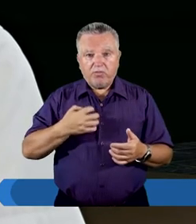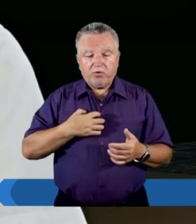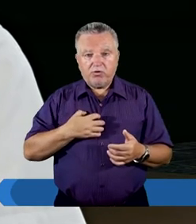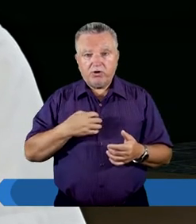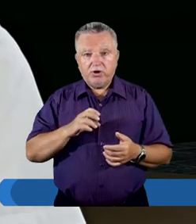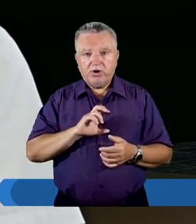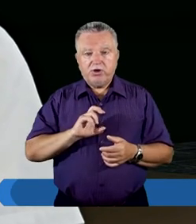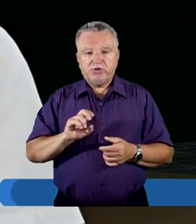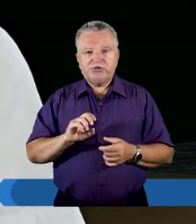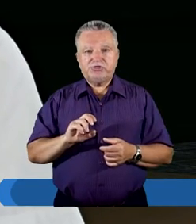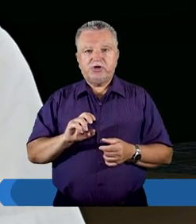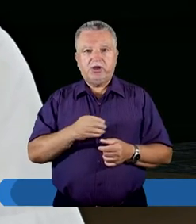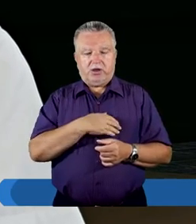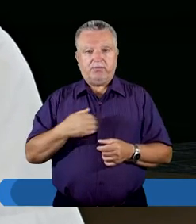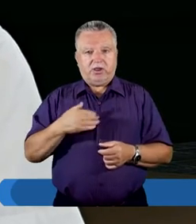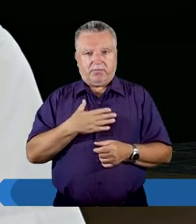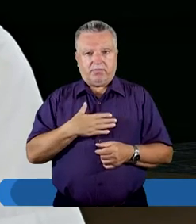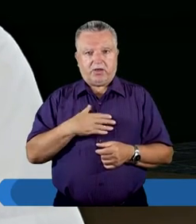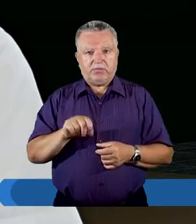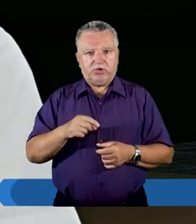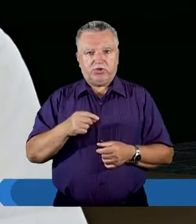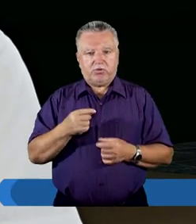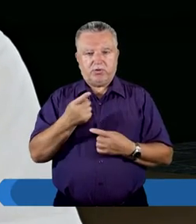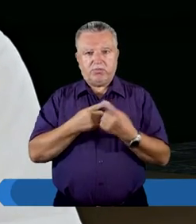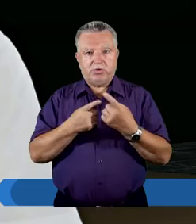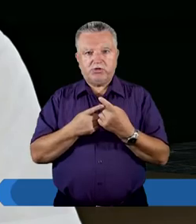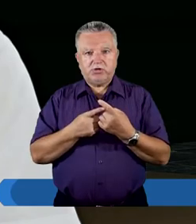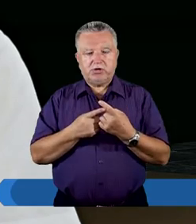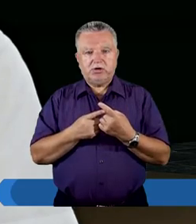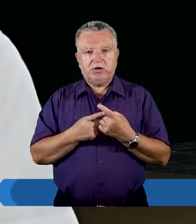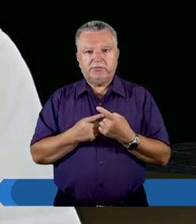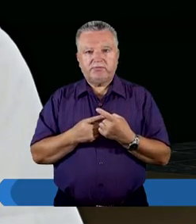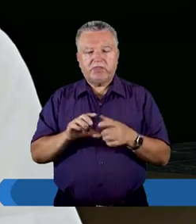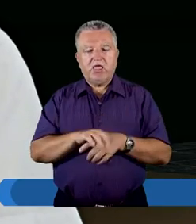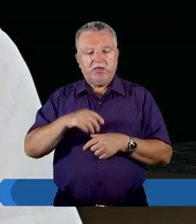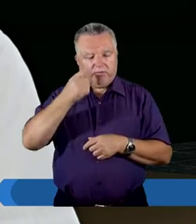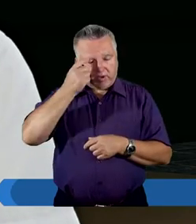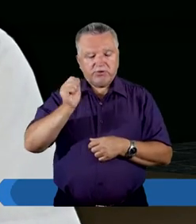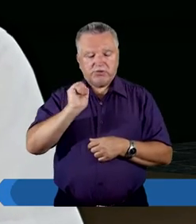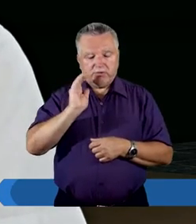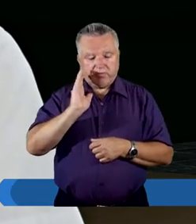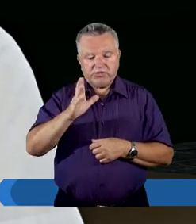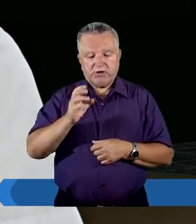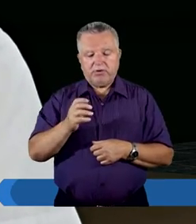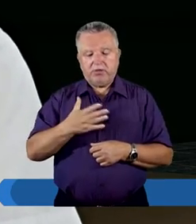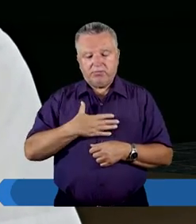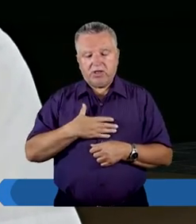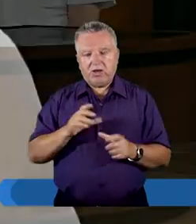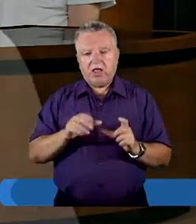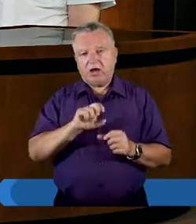mamy, z jednej strony posiadamy w pamięci, będziemy posiadać, z drugiej strony nie będziemy boleć już nad